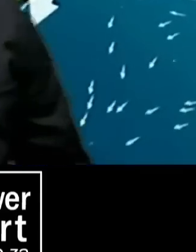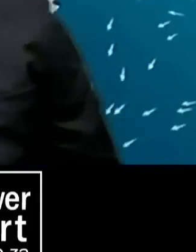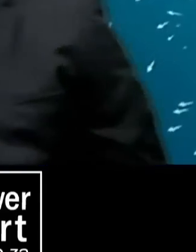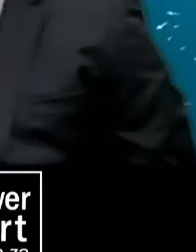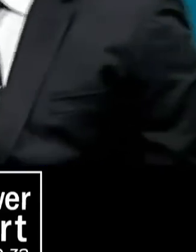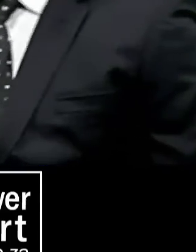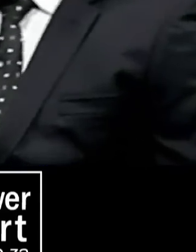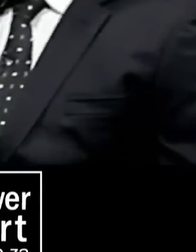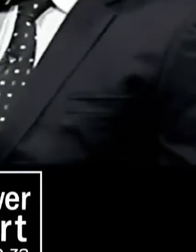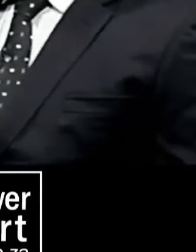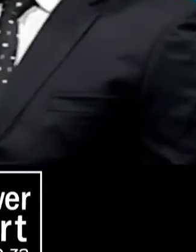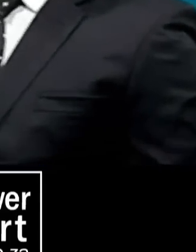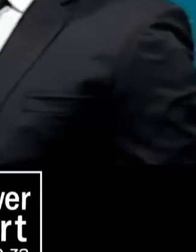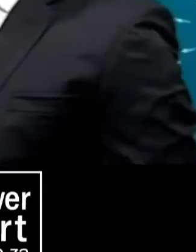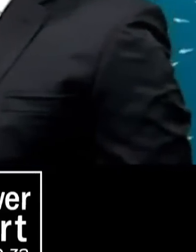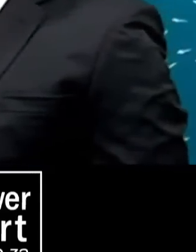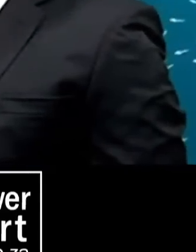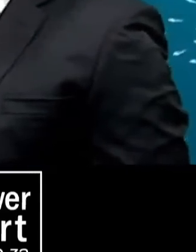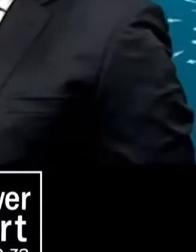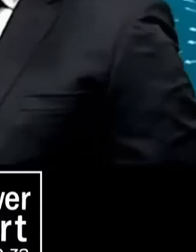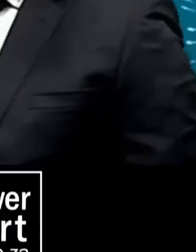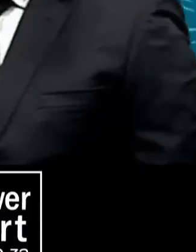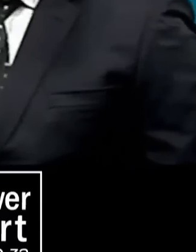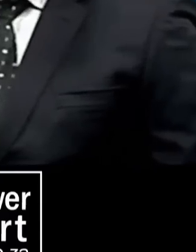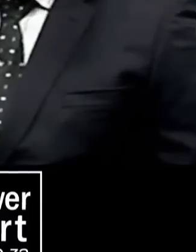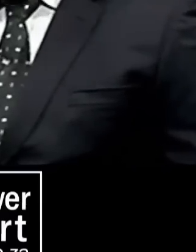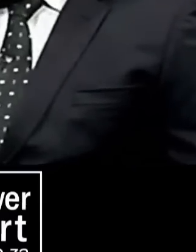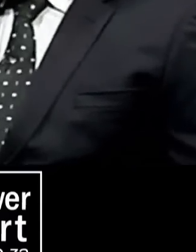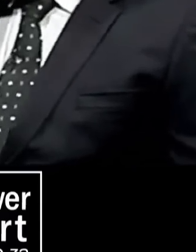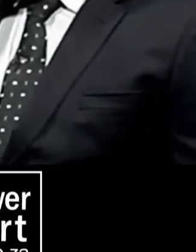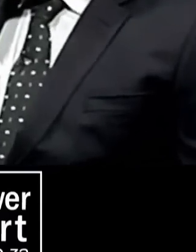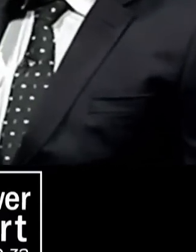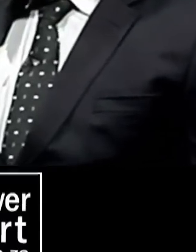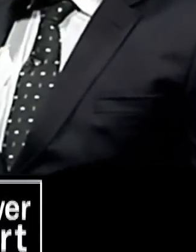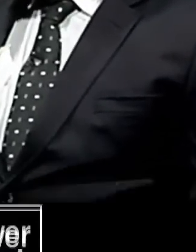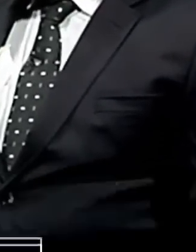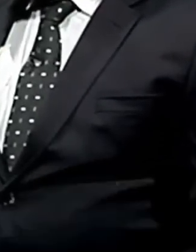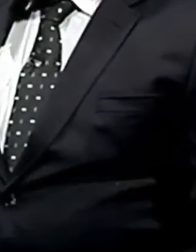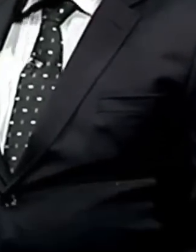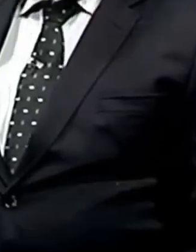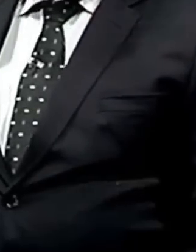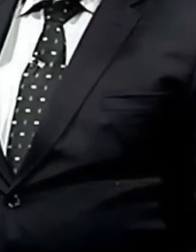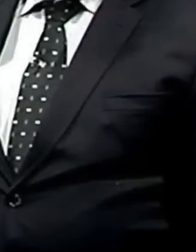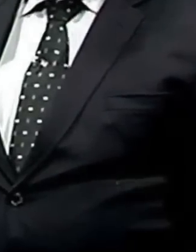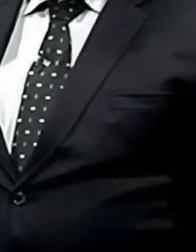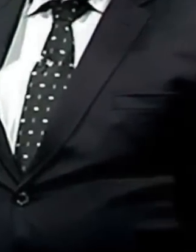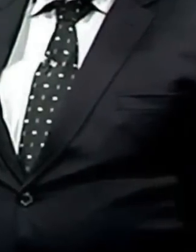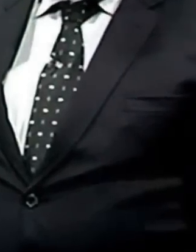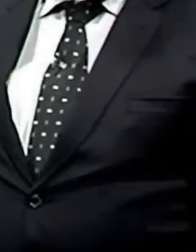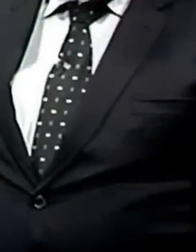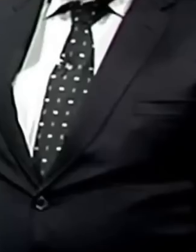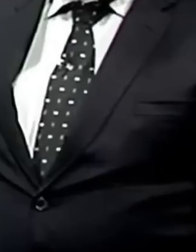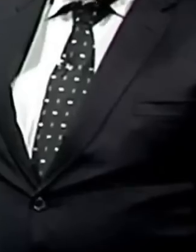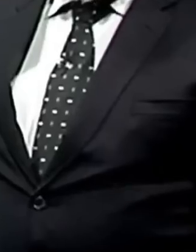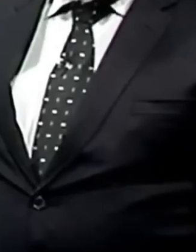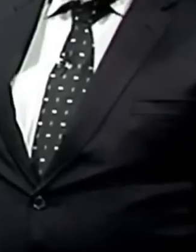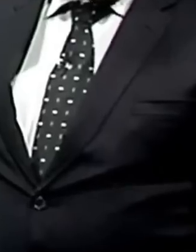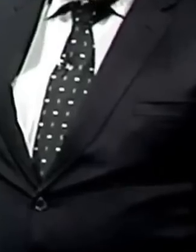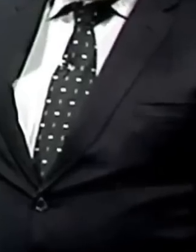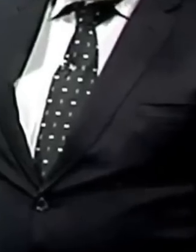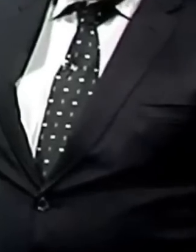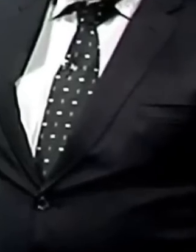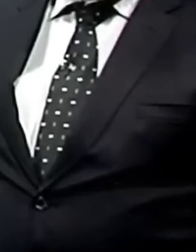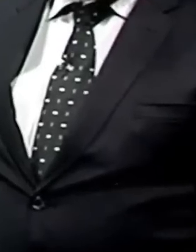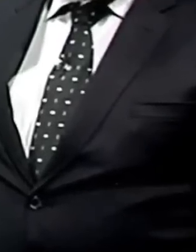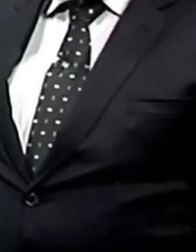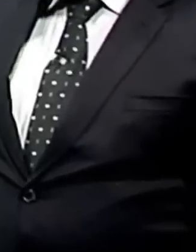re ka lebela maemo a ka tlhotlheletsa mollo dikarolong tsena tse kapa Leboya mo mo go tekileng teng ka bogobedi ntle le mono ha re shebile hona